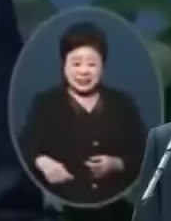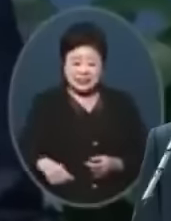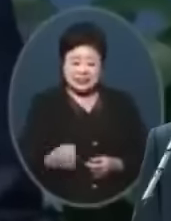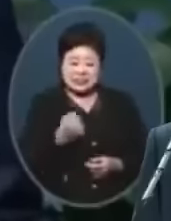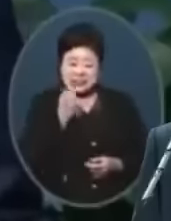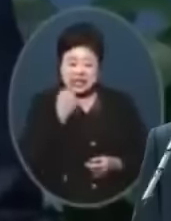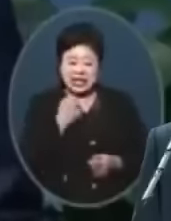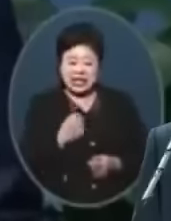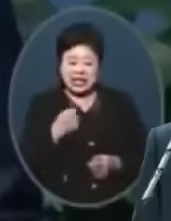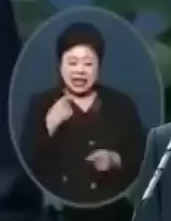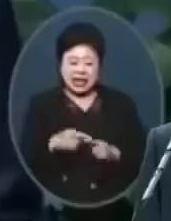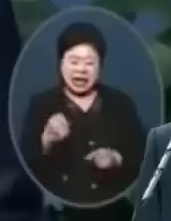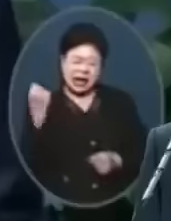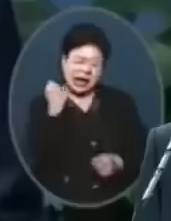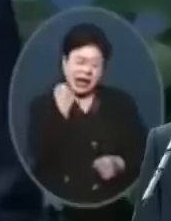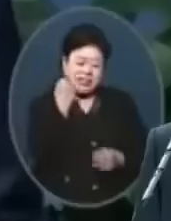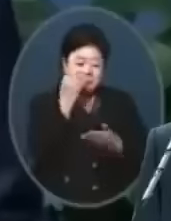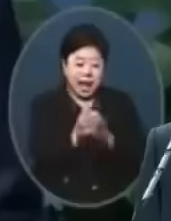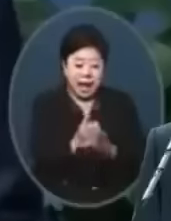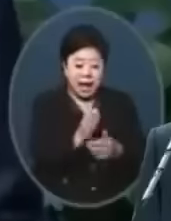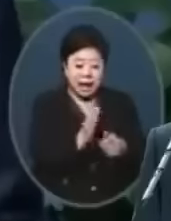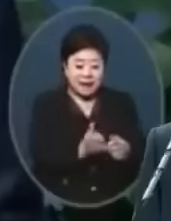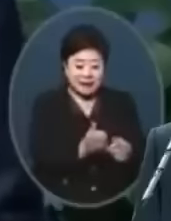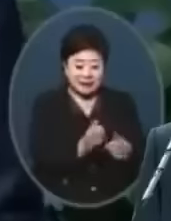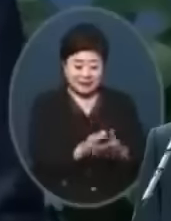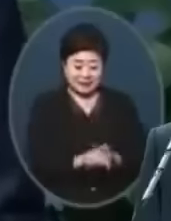이삭에게 손대지 마라.